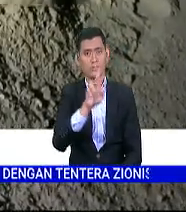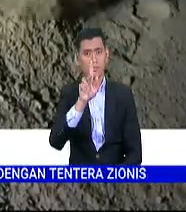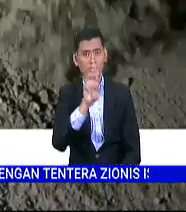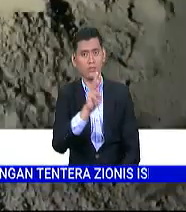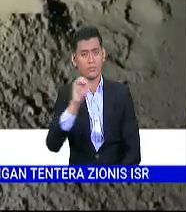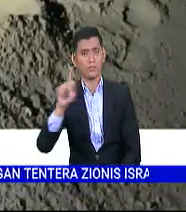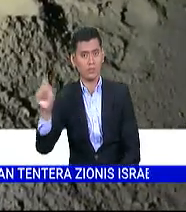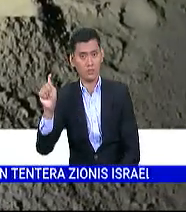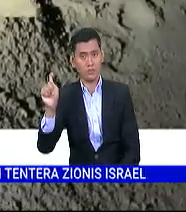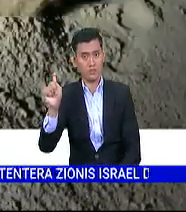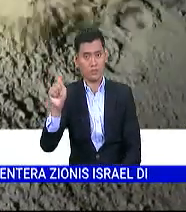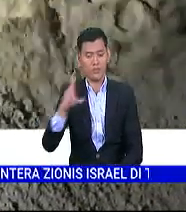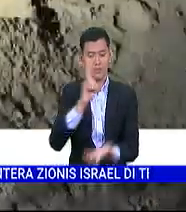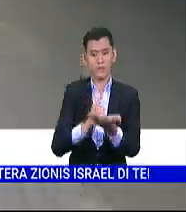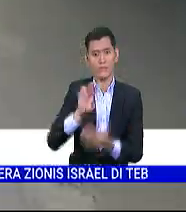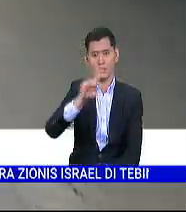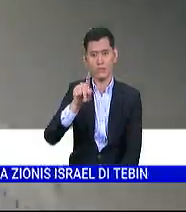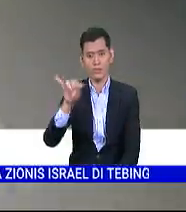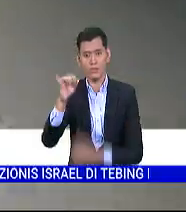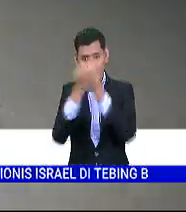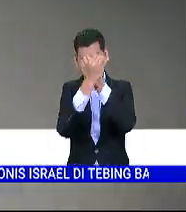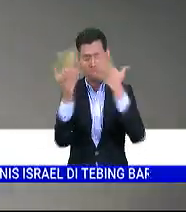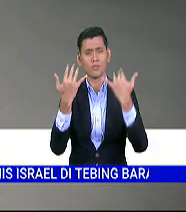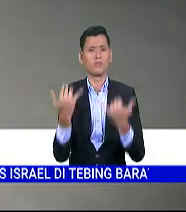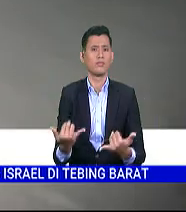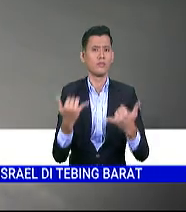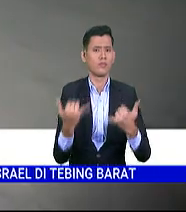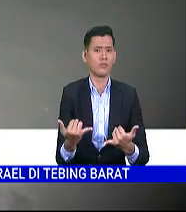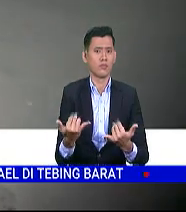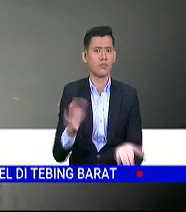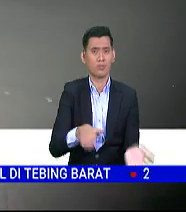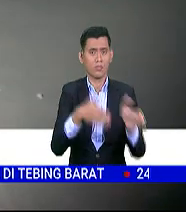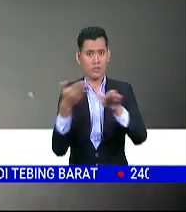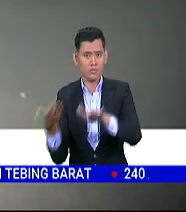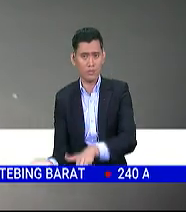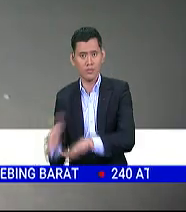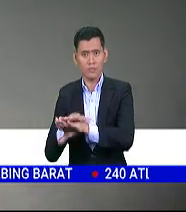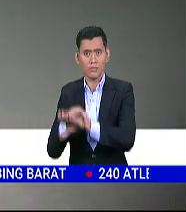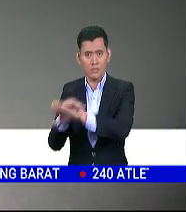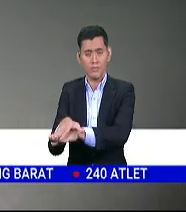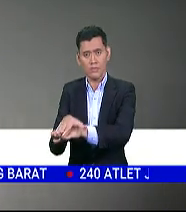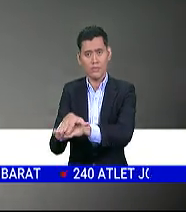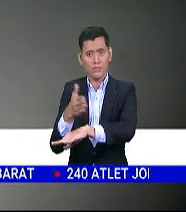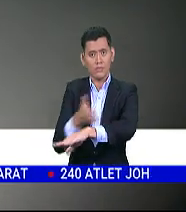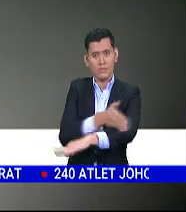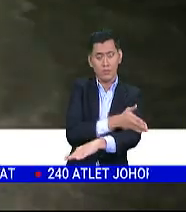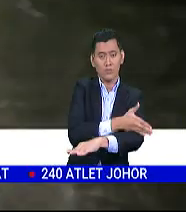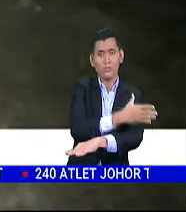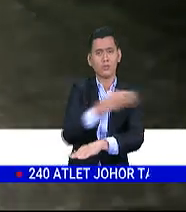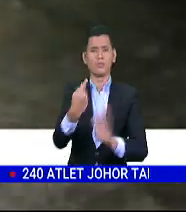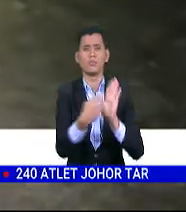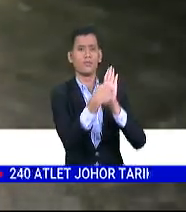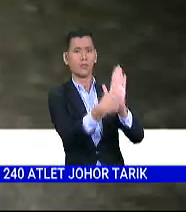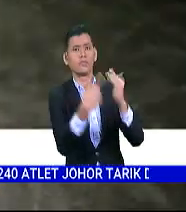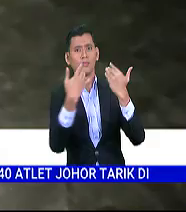Muhammad Uzi Rosli berkata, sejak kebelakangan ini kes kematian penyu semakin meningkat. Sekaligus memberi